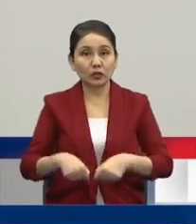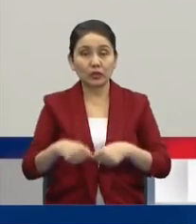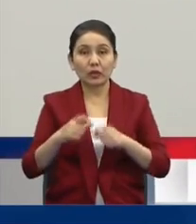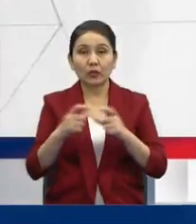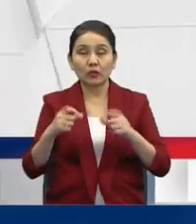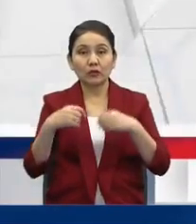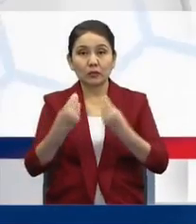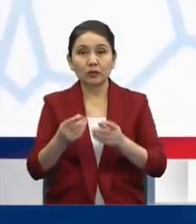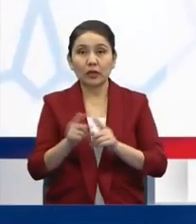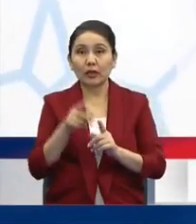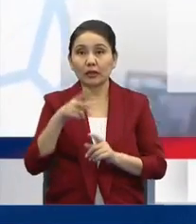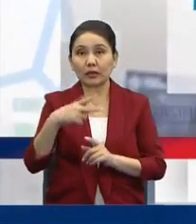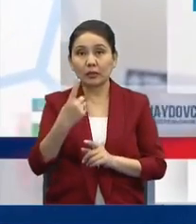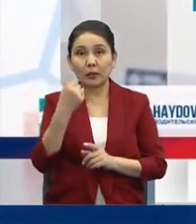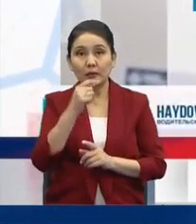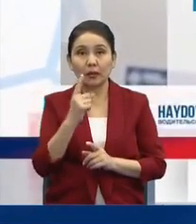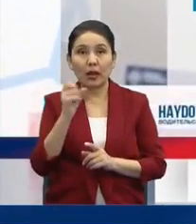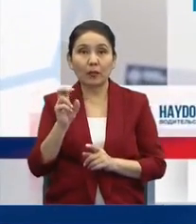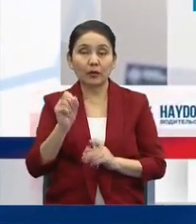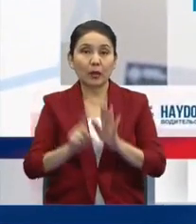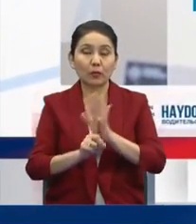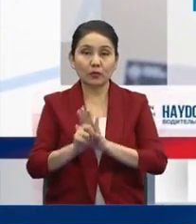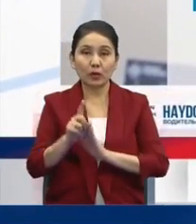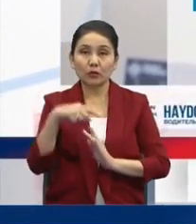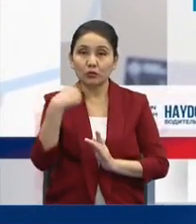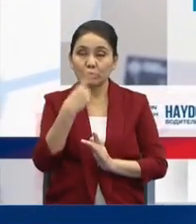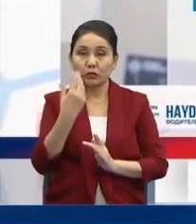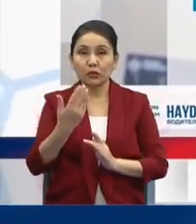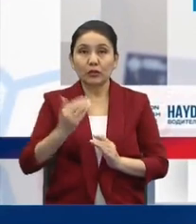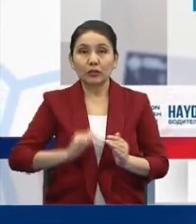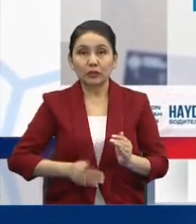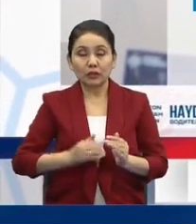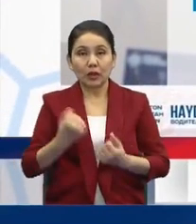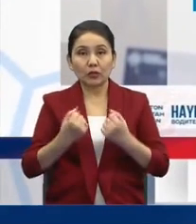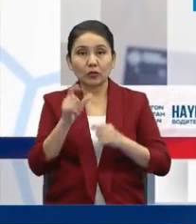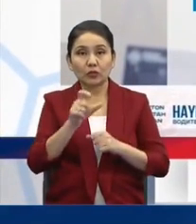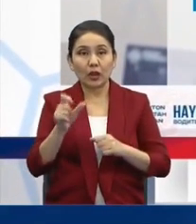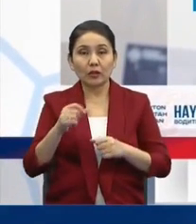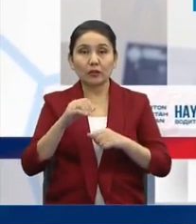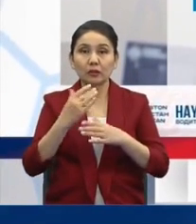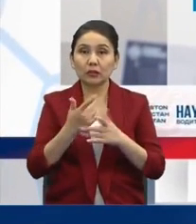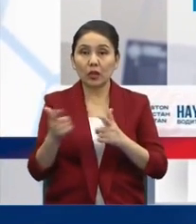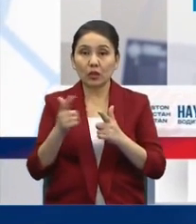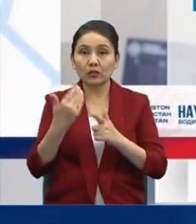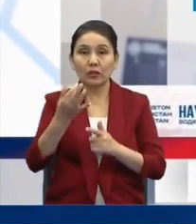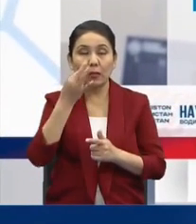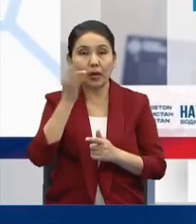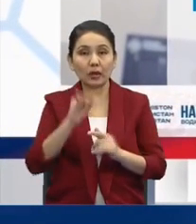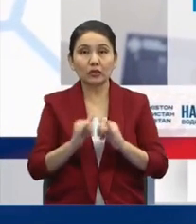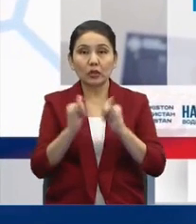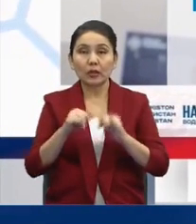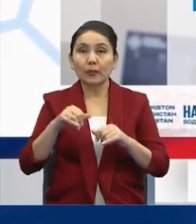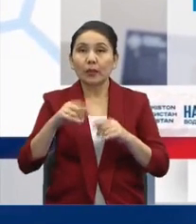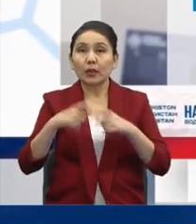berish sohasida ham 2021-yil 1-apreldan boshlab xususiy sektorga haydovchilarni tayyorlash, qayta tayyorlash va ularning malakasini oshirish,